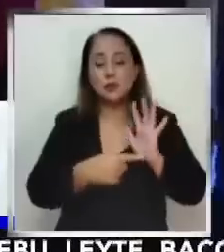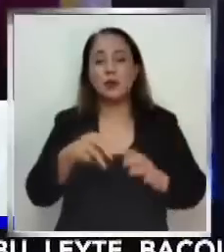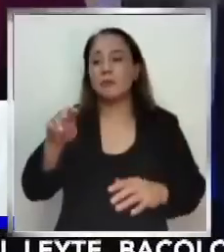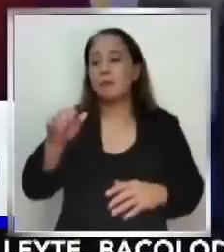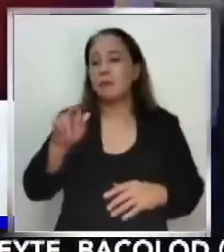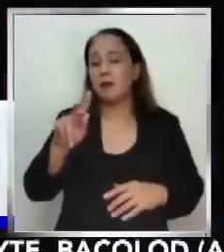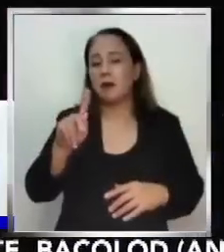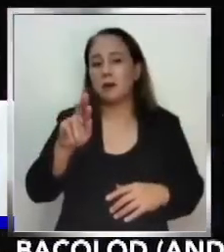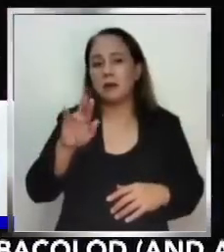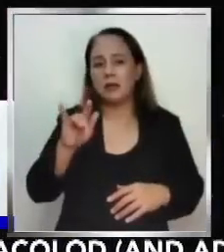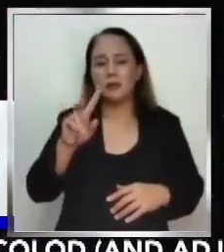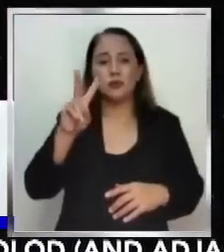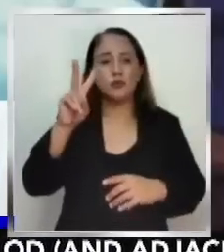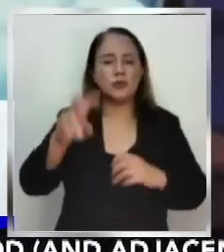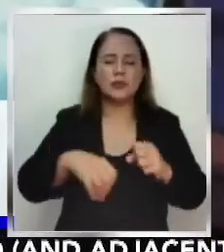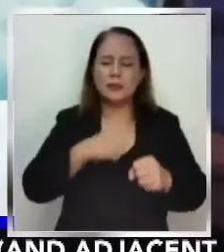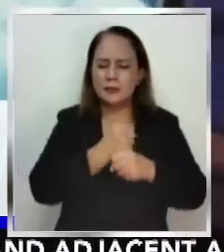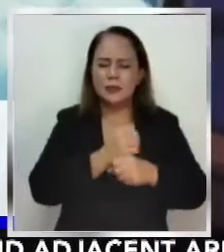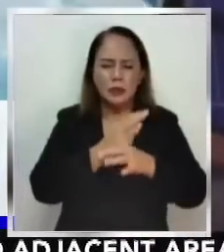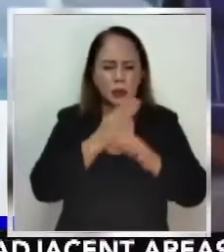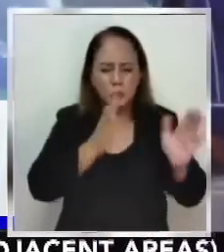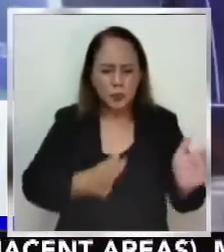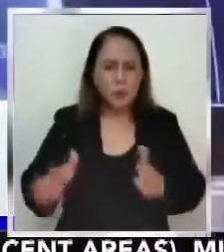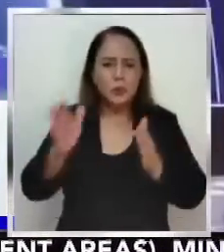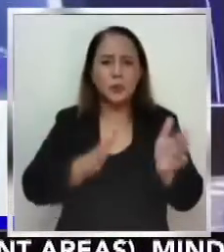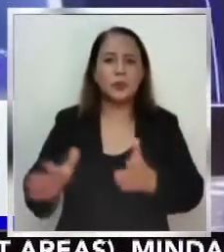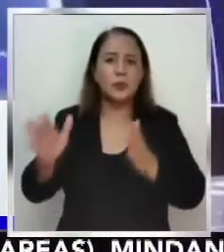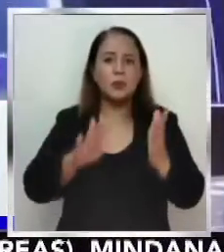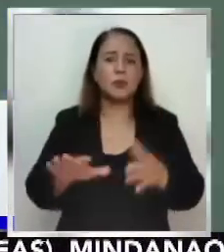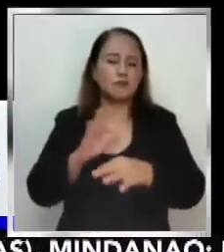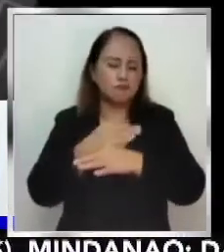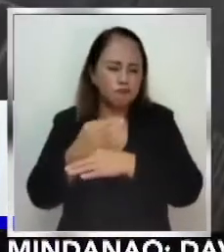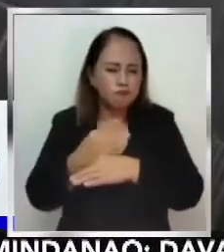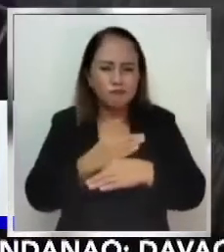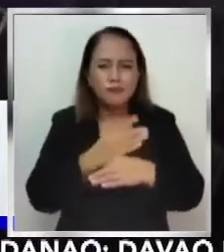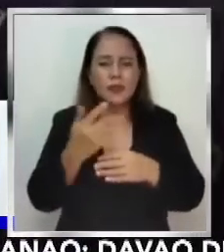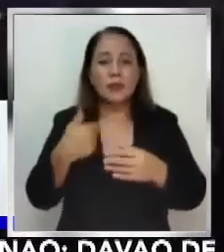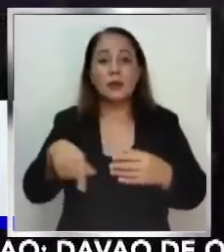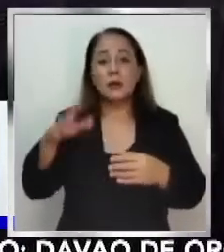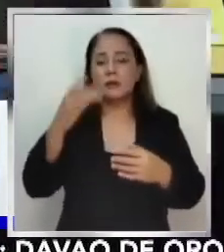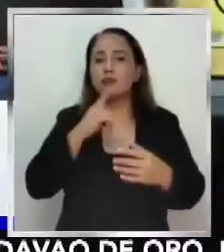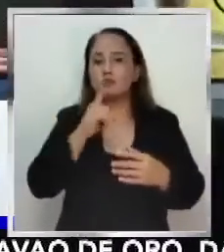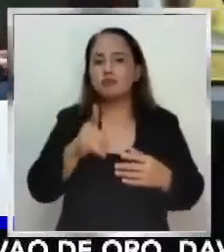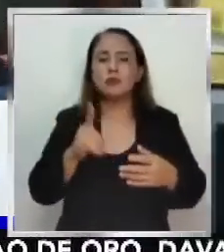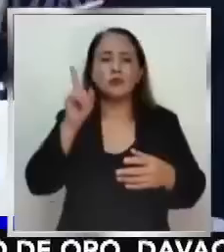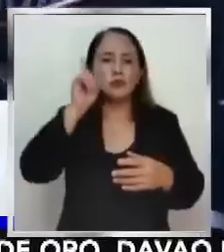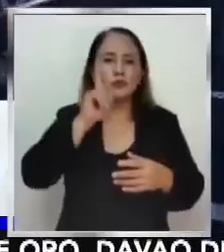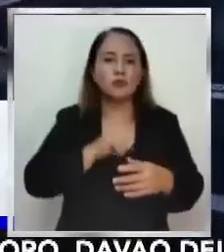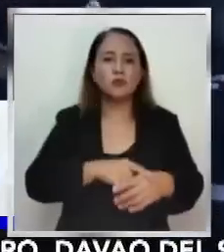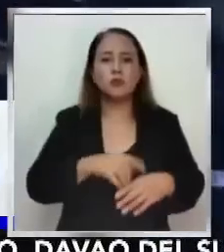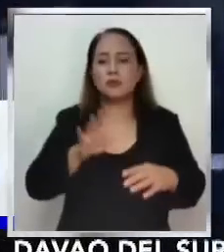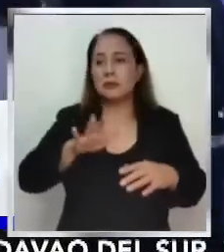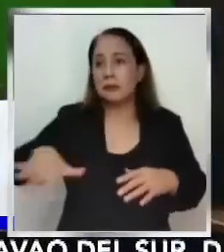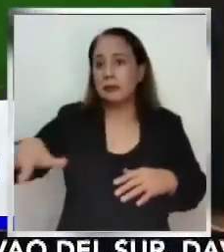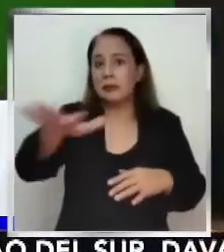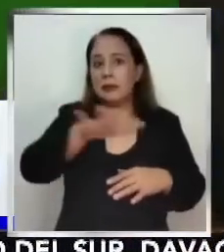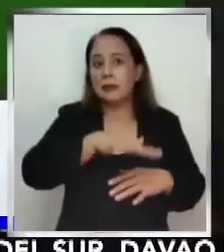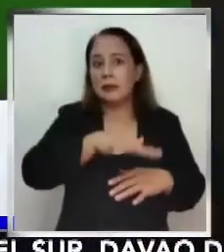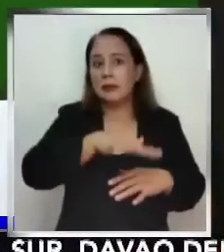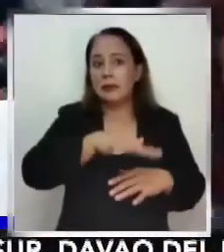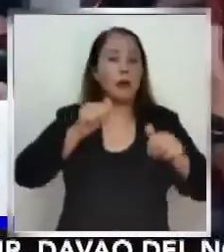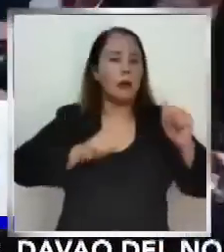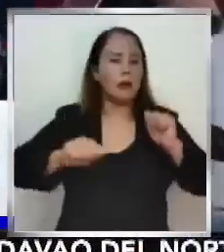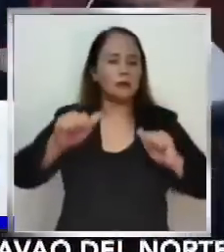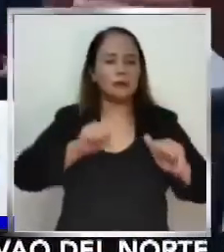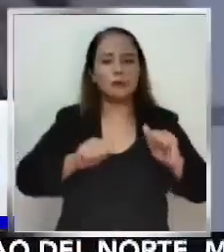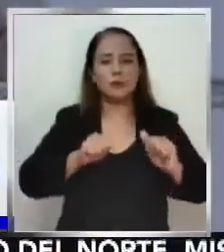than 2 years in the making ang live-action series ng Voltes 5. At talagang pinaganda raw ang set at pinag-usayan ang buong action series